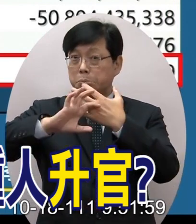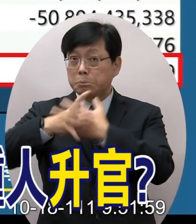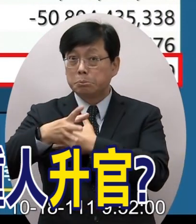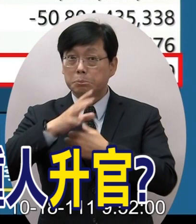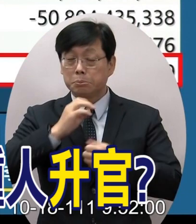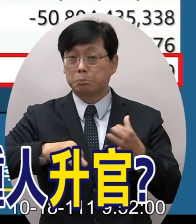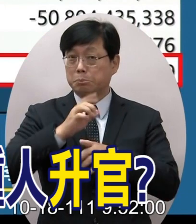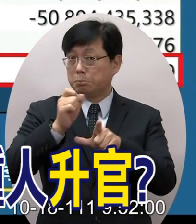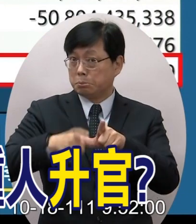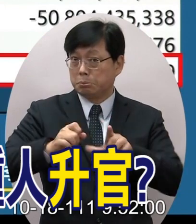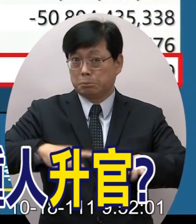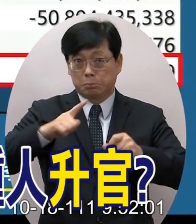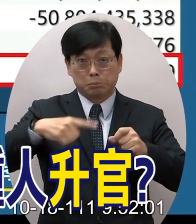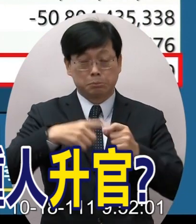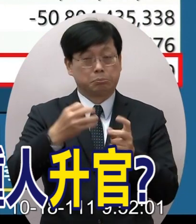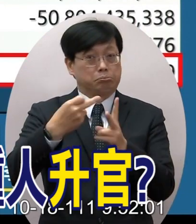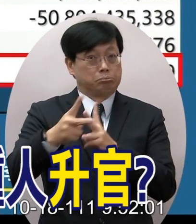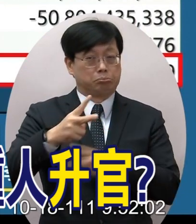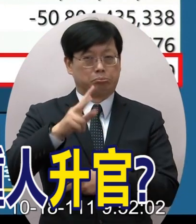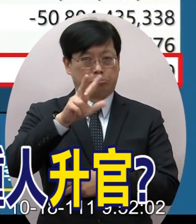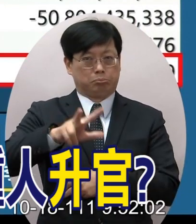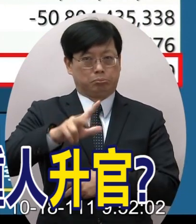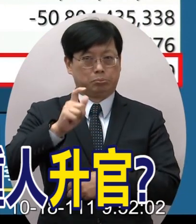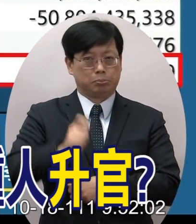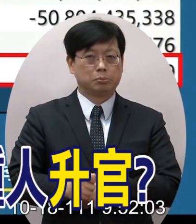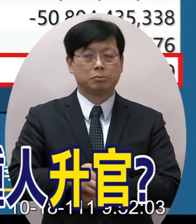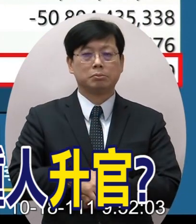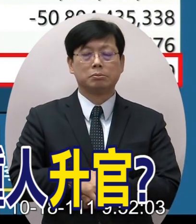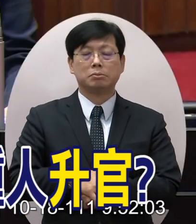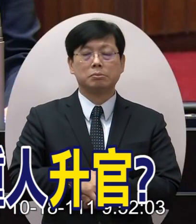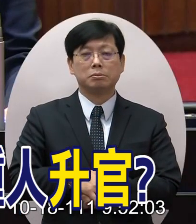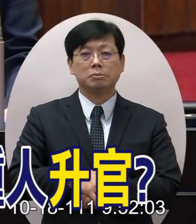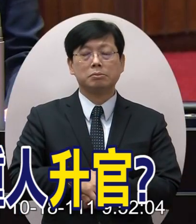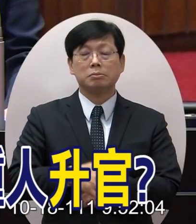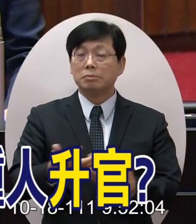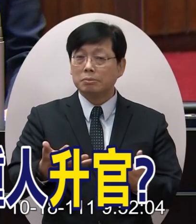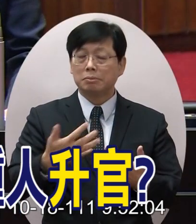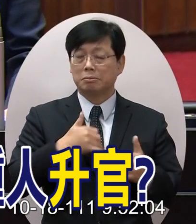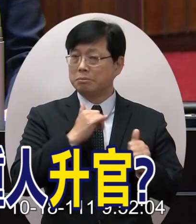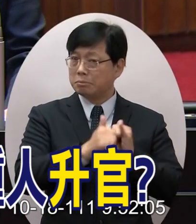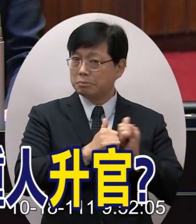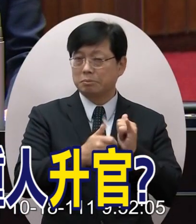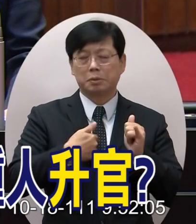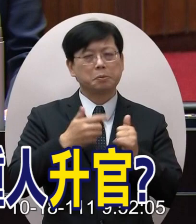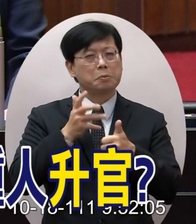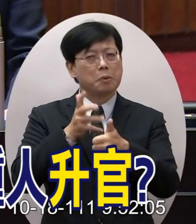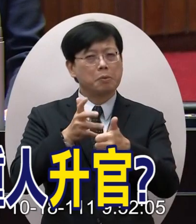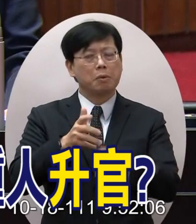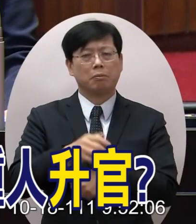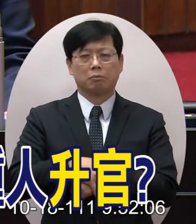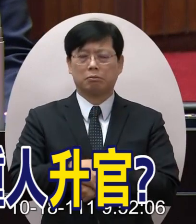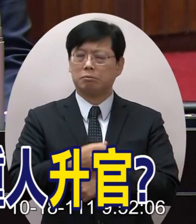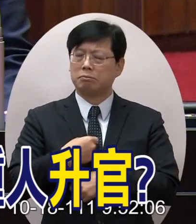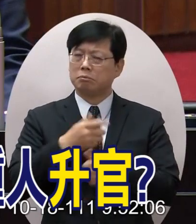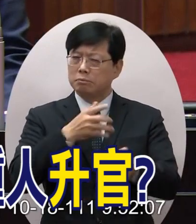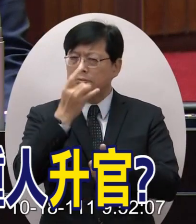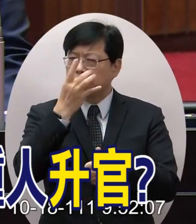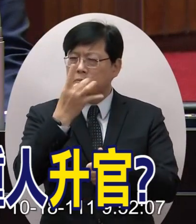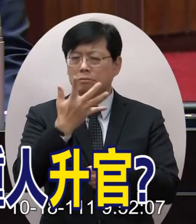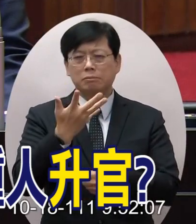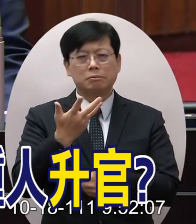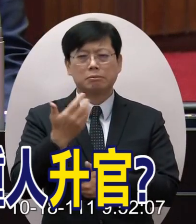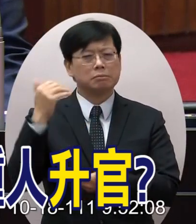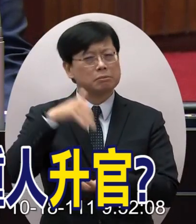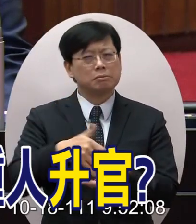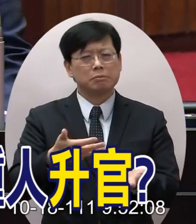呢，今年汇出了7000亿，所以呢，民众我们那时候在问的时候呢，始终问不到，哈，始终问不